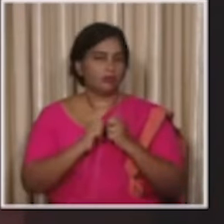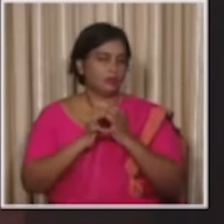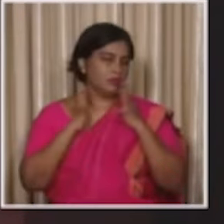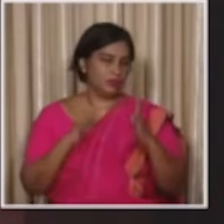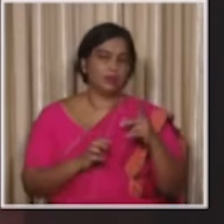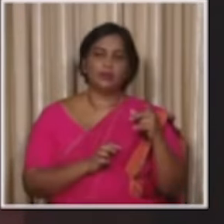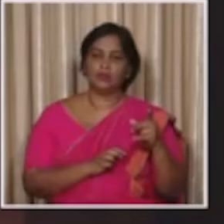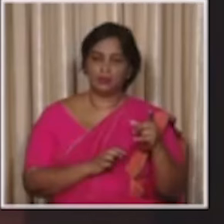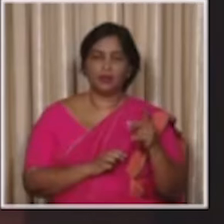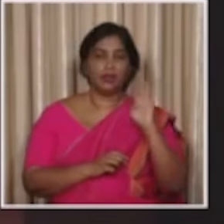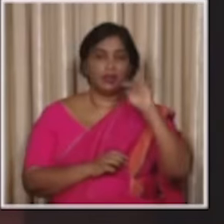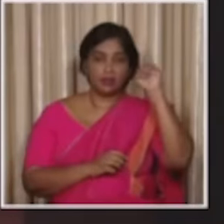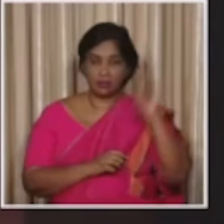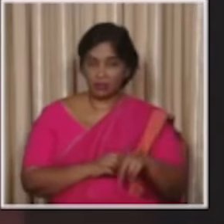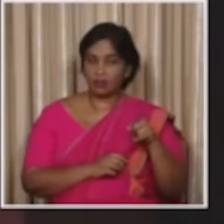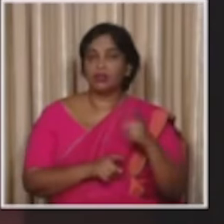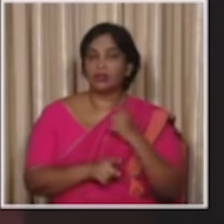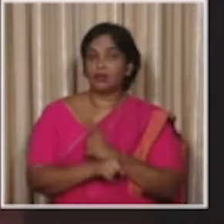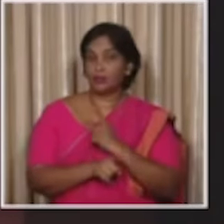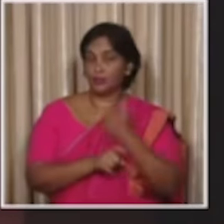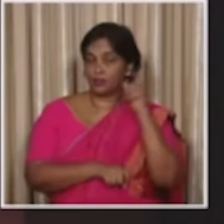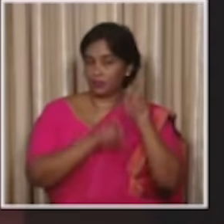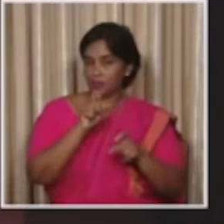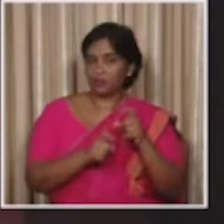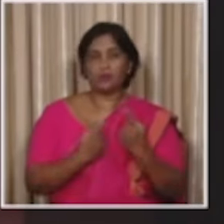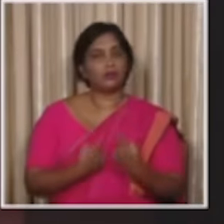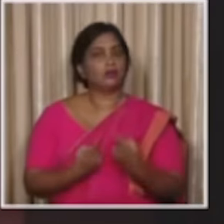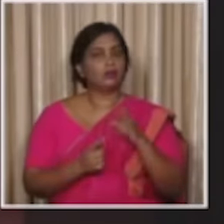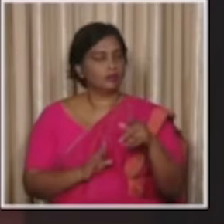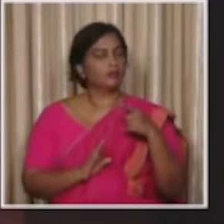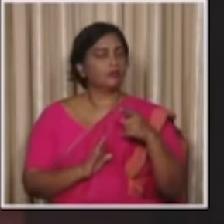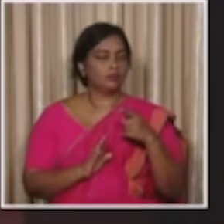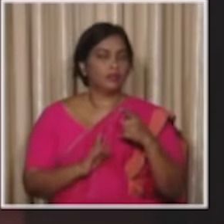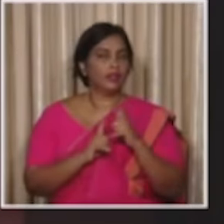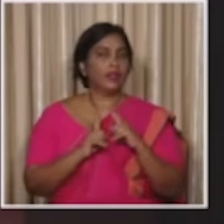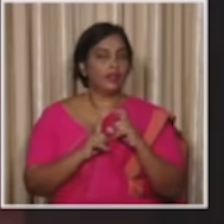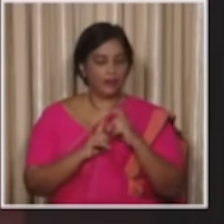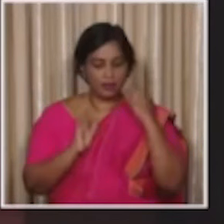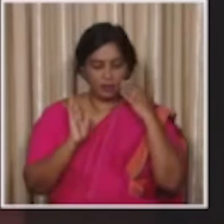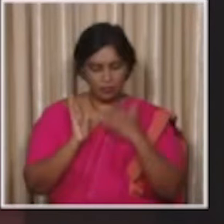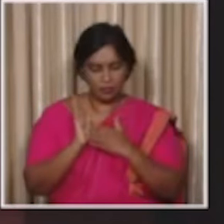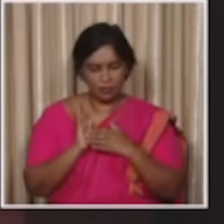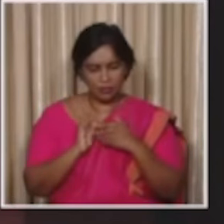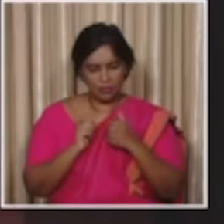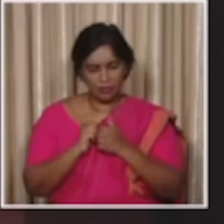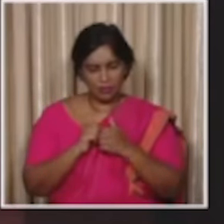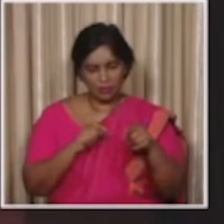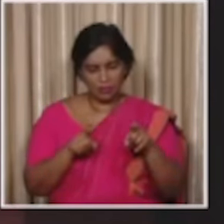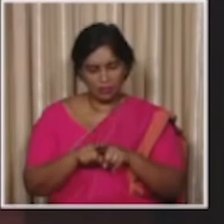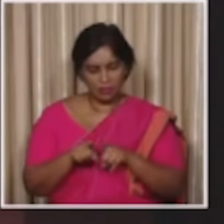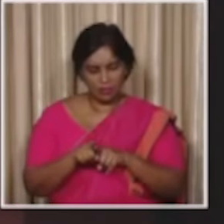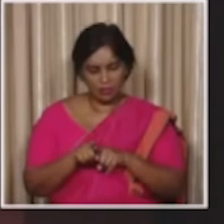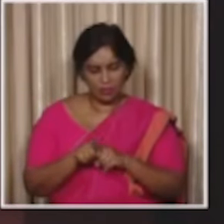ප්‍රශ්නයක් 40,000ක ගුරුවරුන්ගේ හිඟයක් තියෙනවා අපේ අධ්‍යාපන පද්ධතියේ ඒ පිළිබඳව අවධානය යොමු